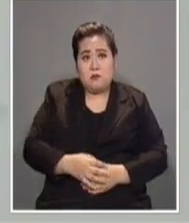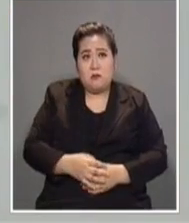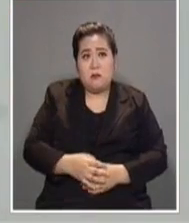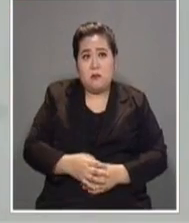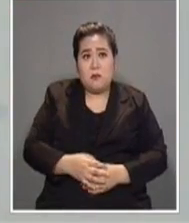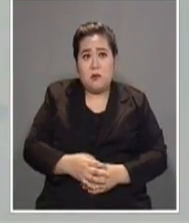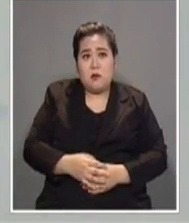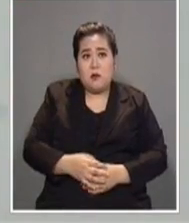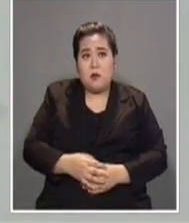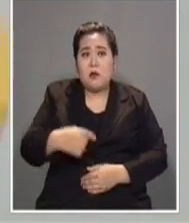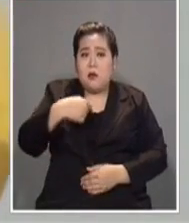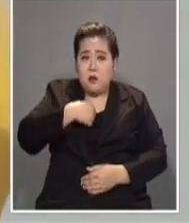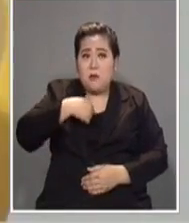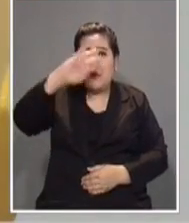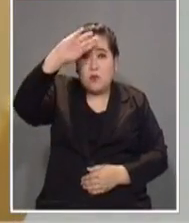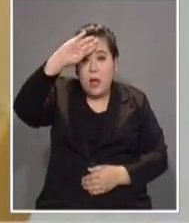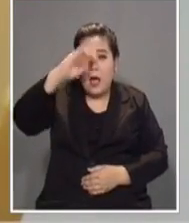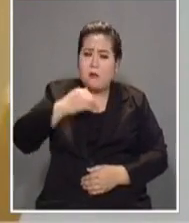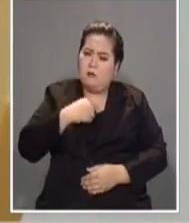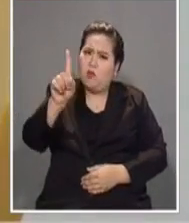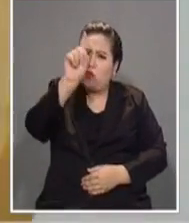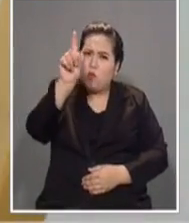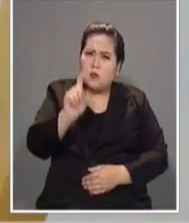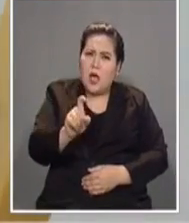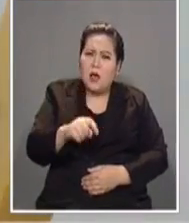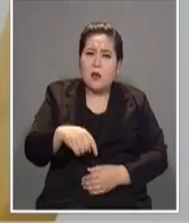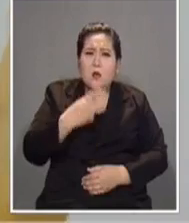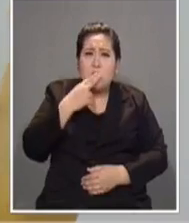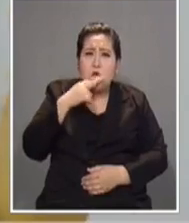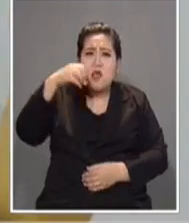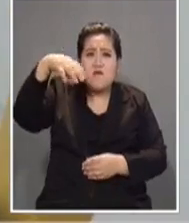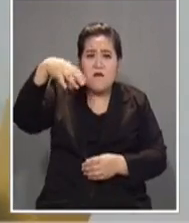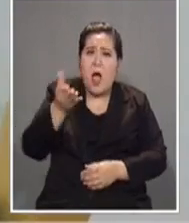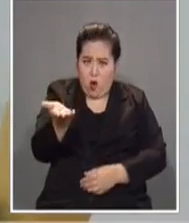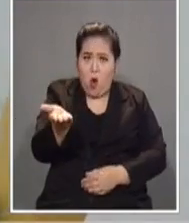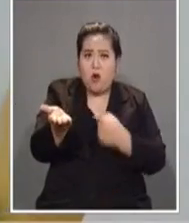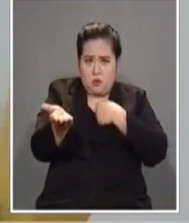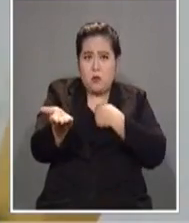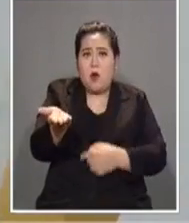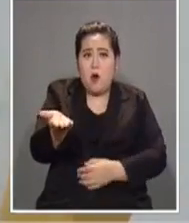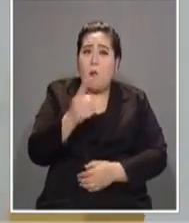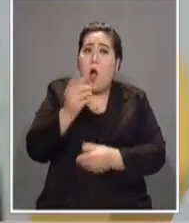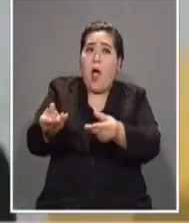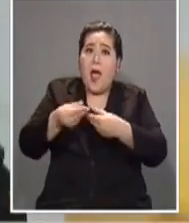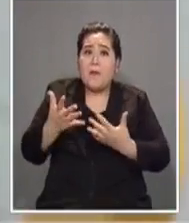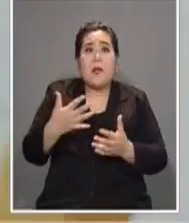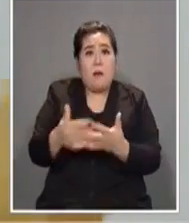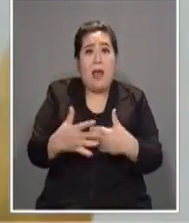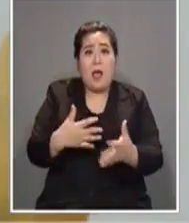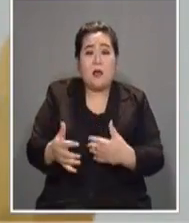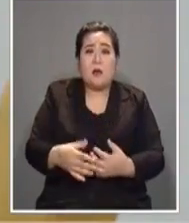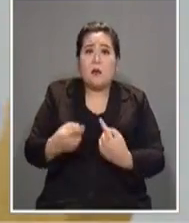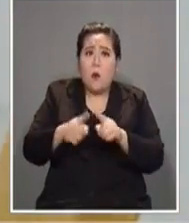ที่หนูไม่คนไม่รู้เรื่องหนูแค่ว่าหนูสงสัยตรงที่ว่าแค่บุหรี่ไฟฟ้าหนูขอคืนถ้าไม่ให้คืนก็ไม่เป็นไร